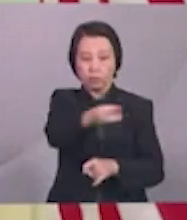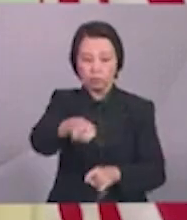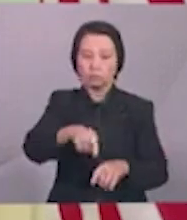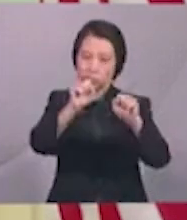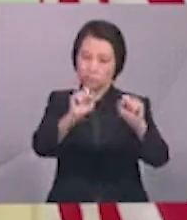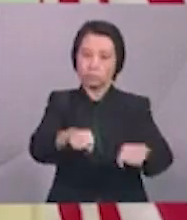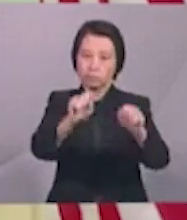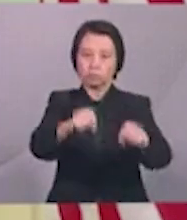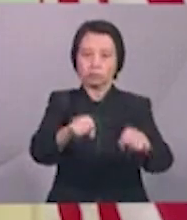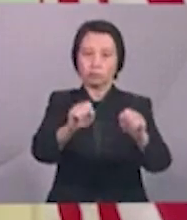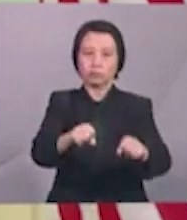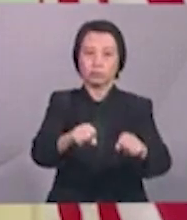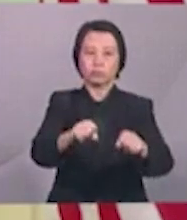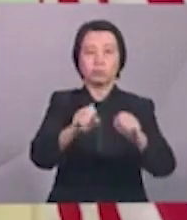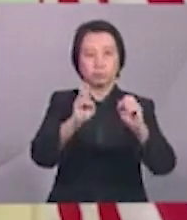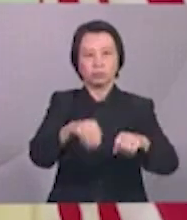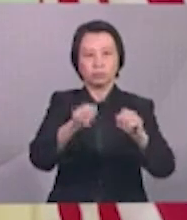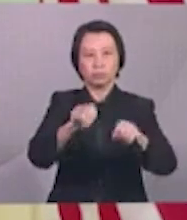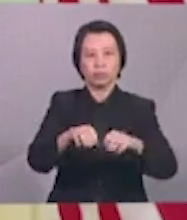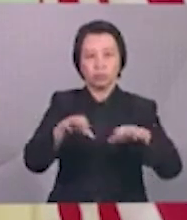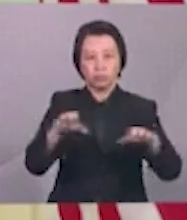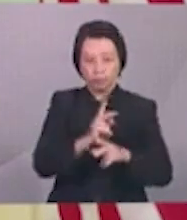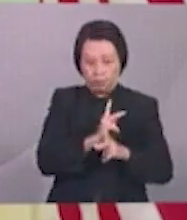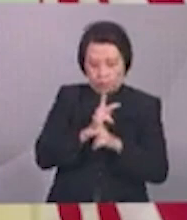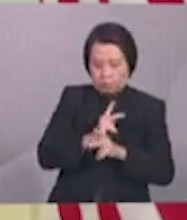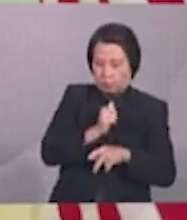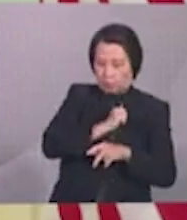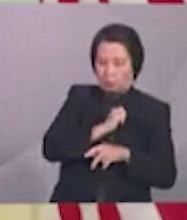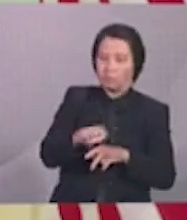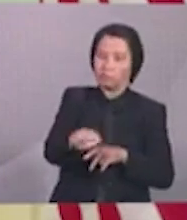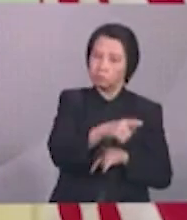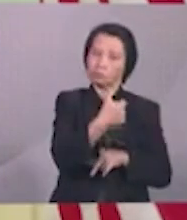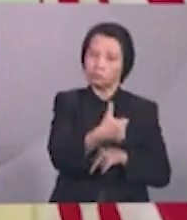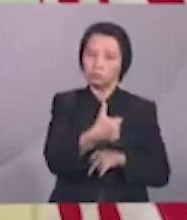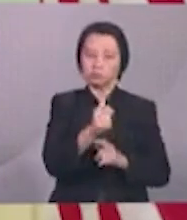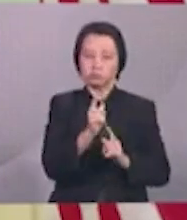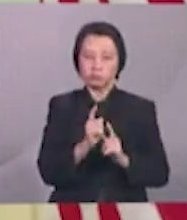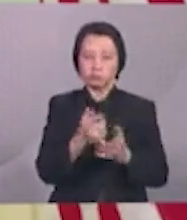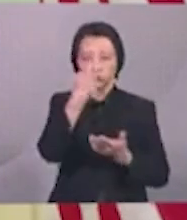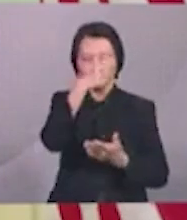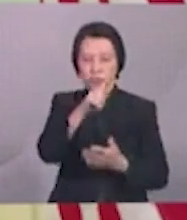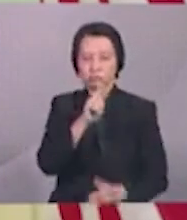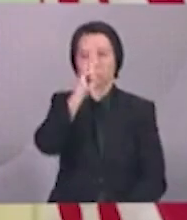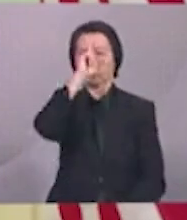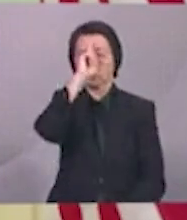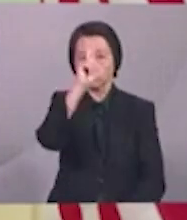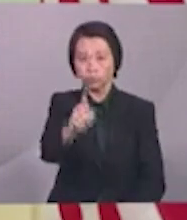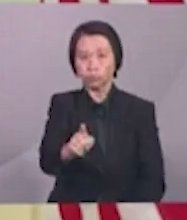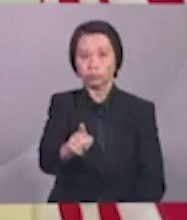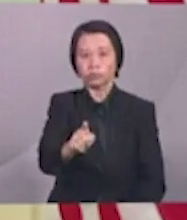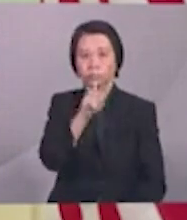untuk membuat kawalan kendiri ini bagi memastikan